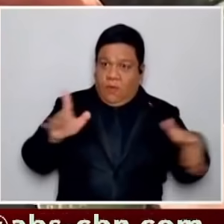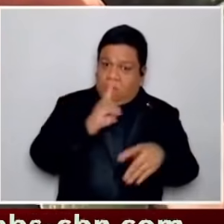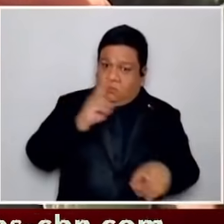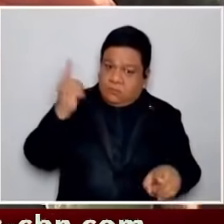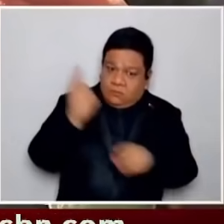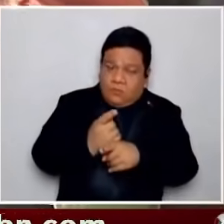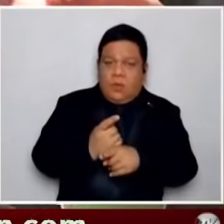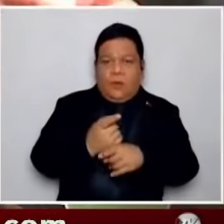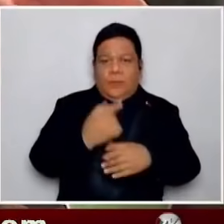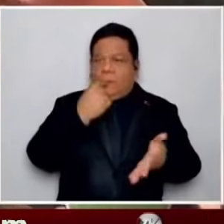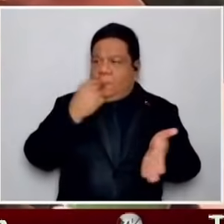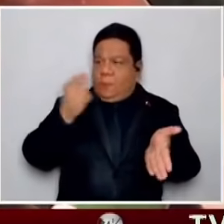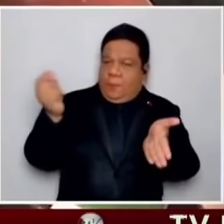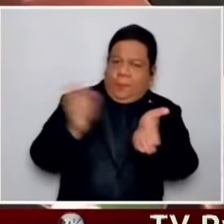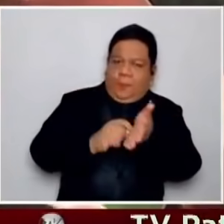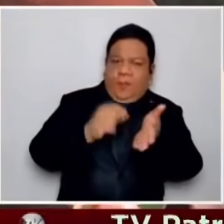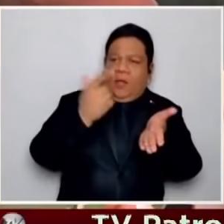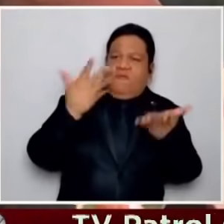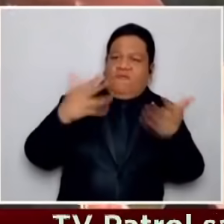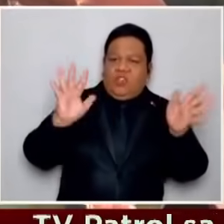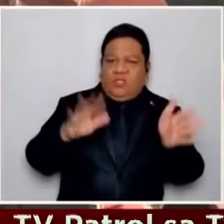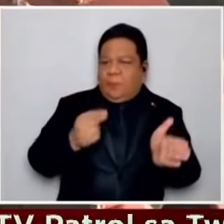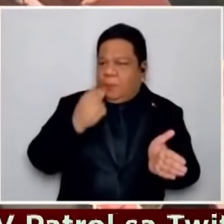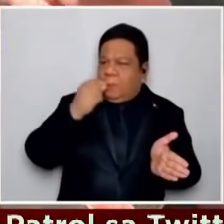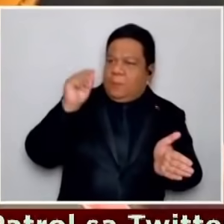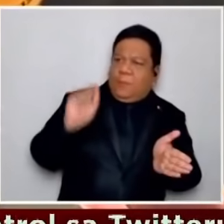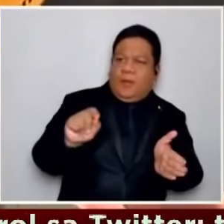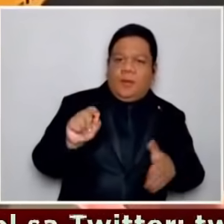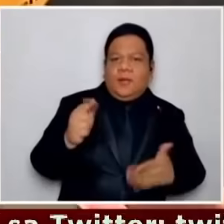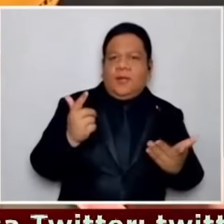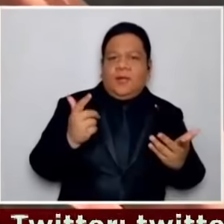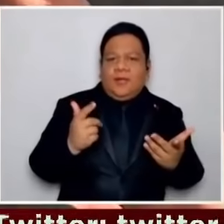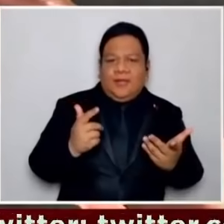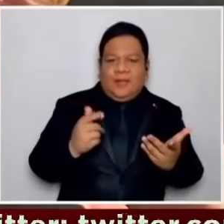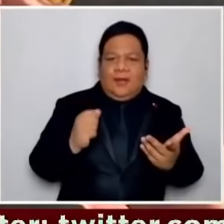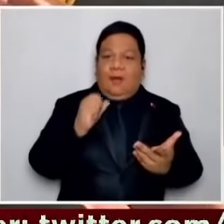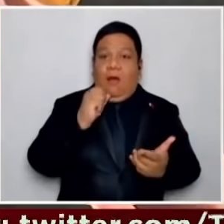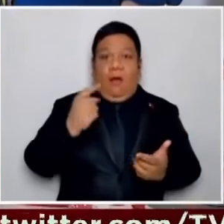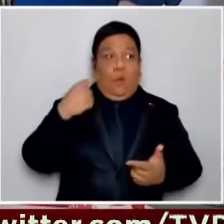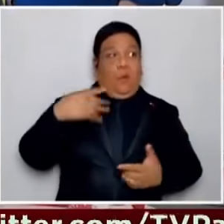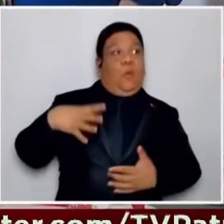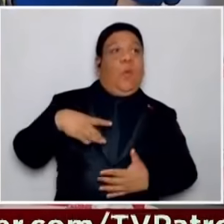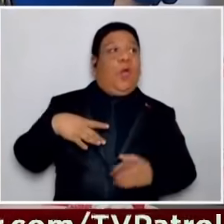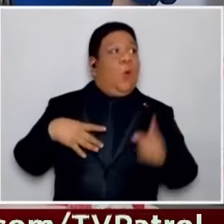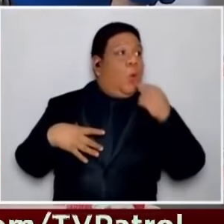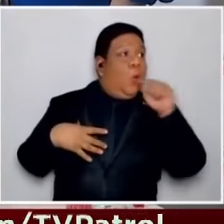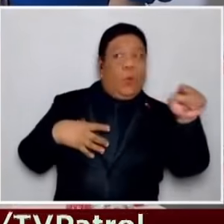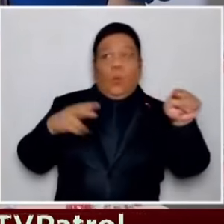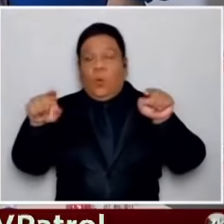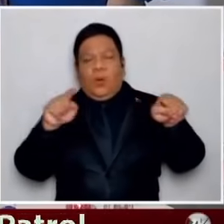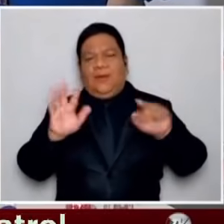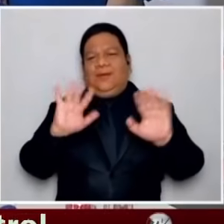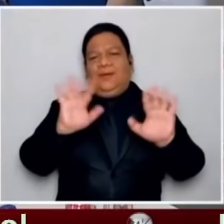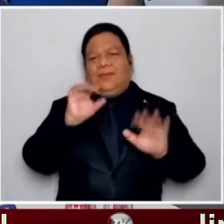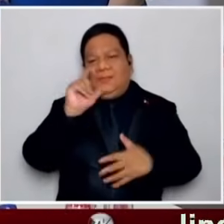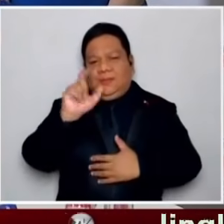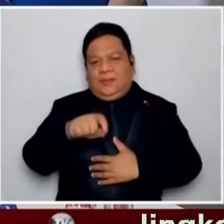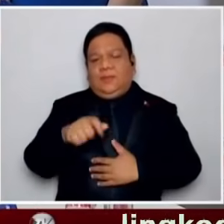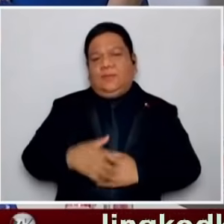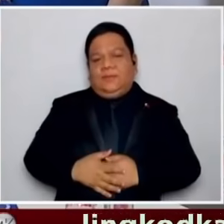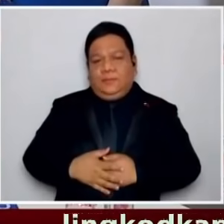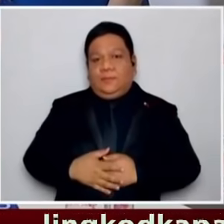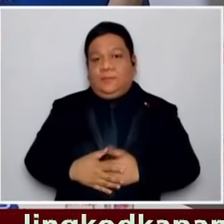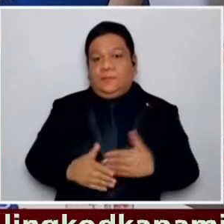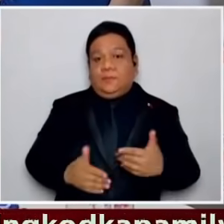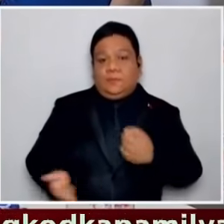tuldok na kagad. Hindi yung antayin nyo muna yung sino yung mga tumatakbo. Si Vice Presidential Candidate